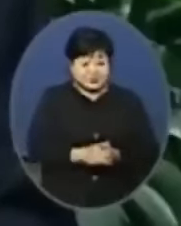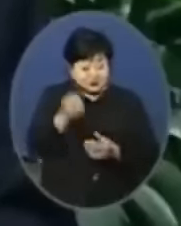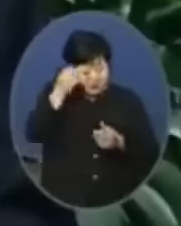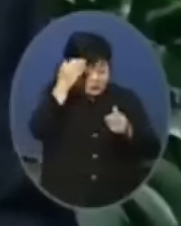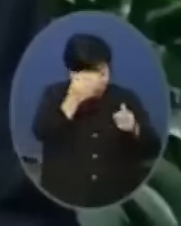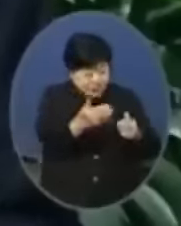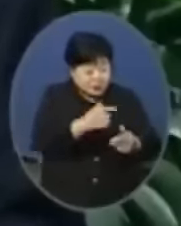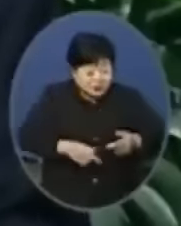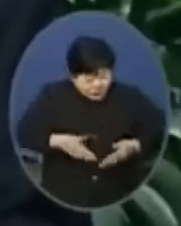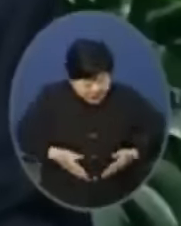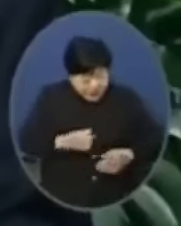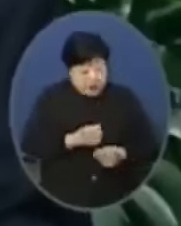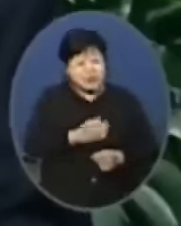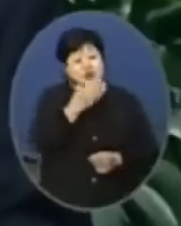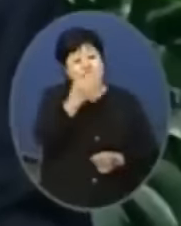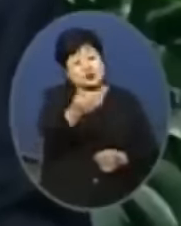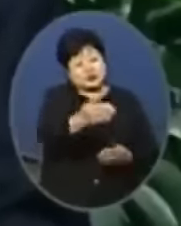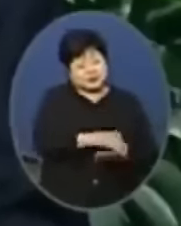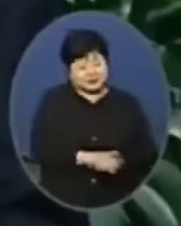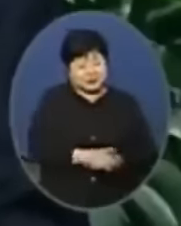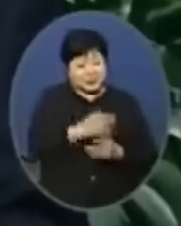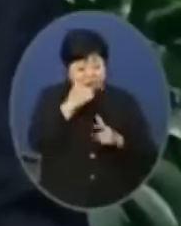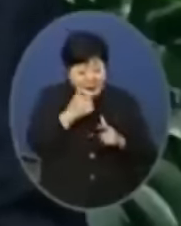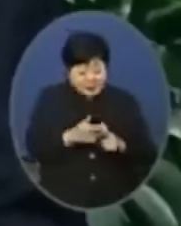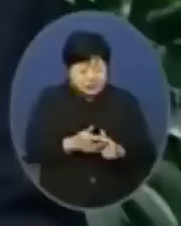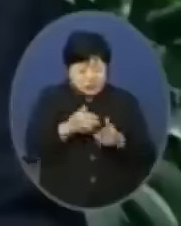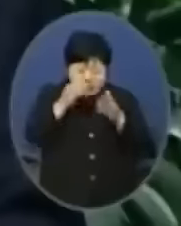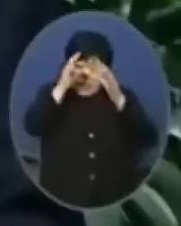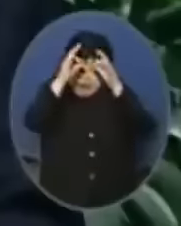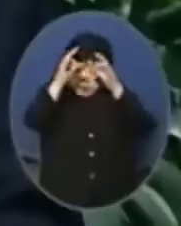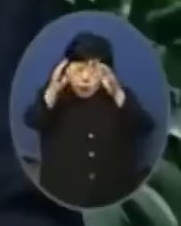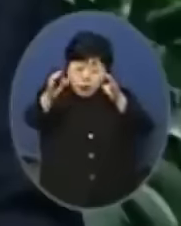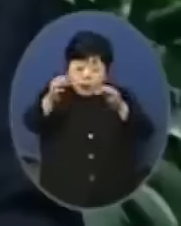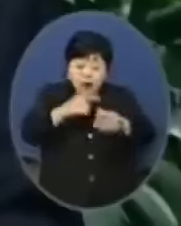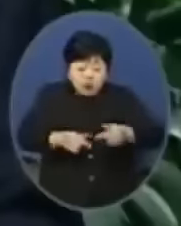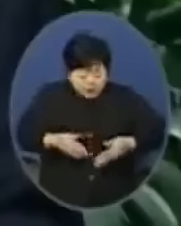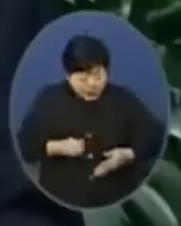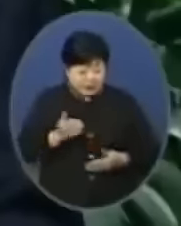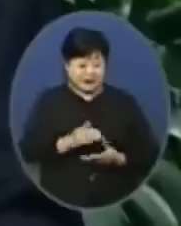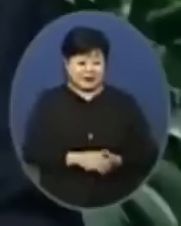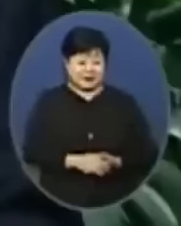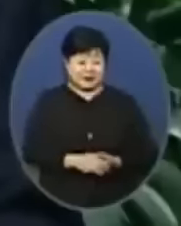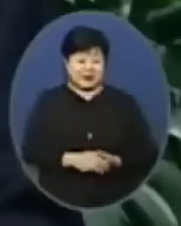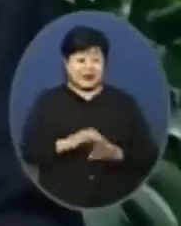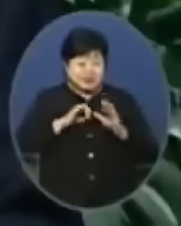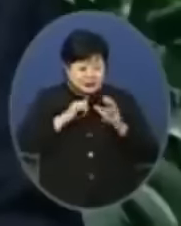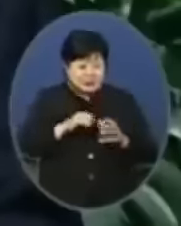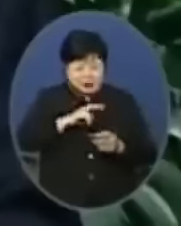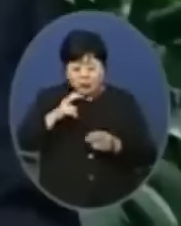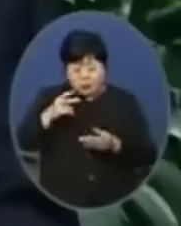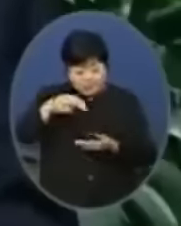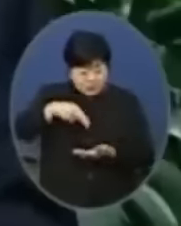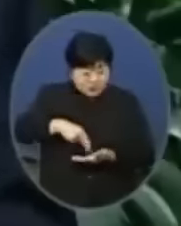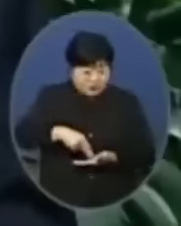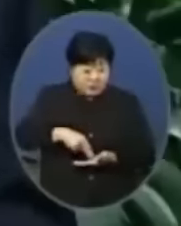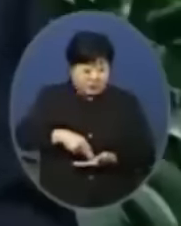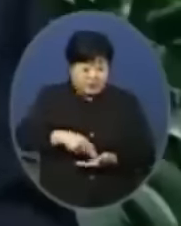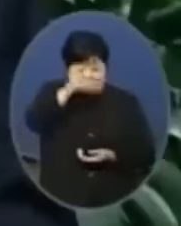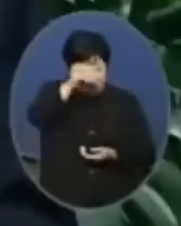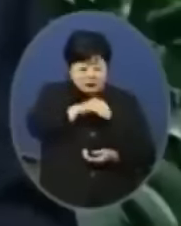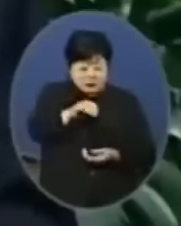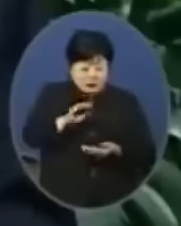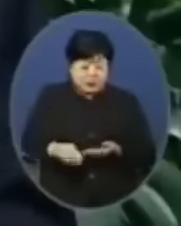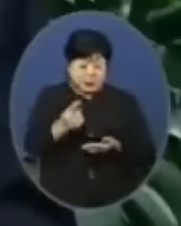성령이 거듭나게 만들어주는 것입니다. 예수님을 바라보면 거듭나는 것입니다. 우리가 세상에서 돌아서서 십자가